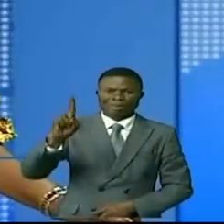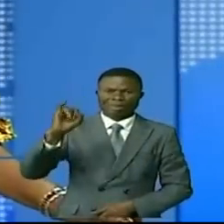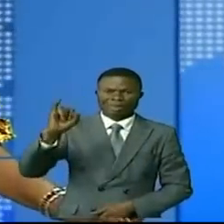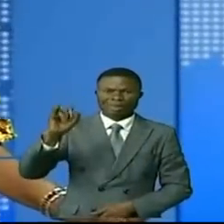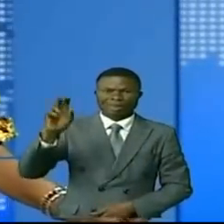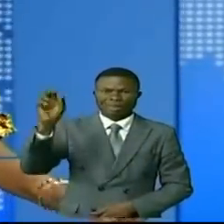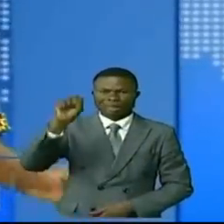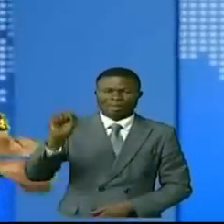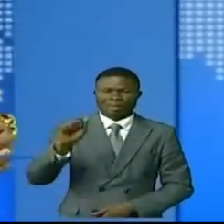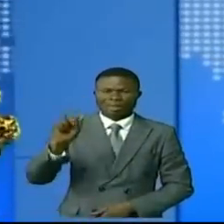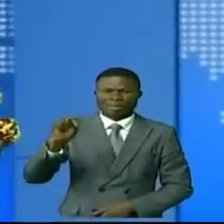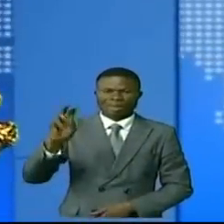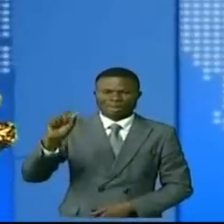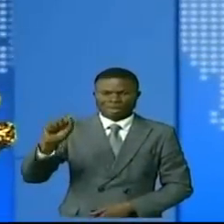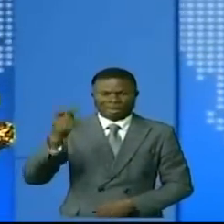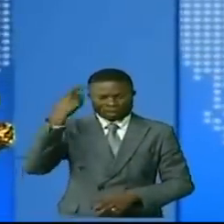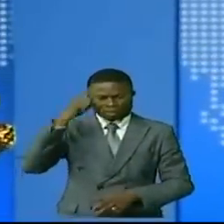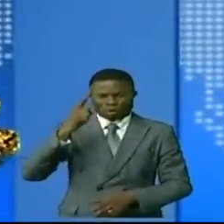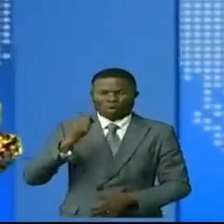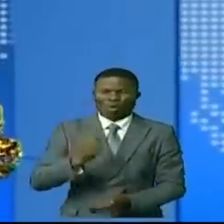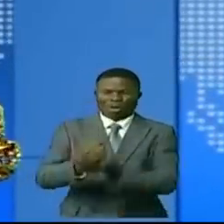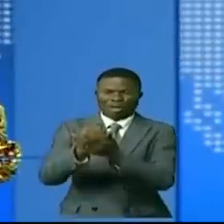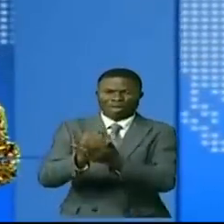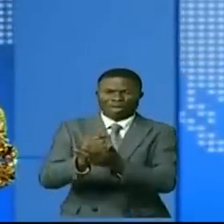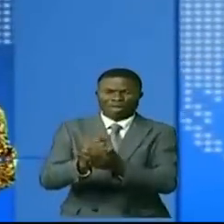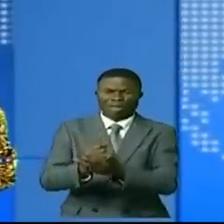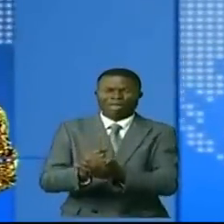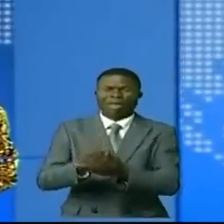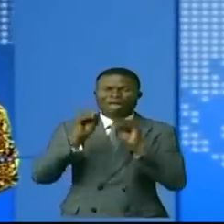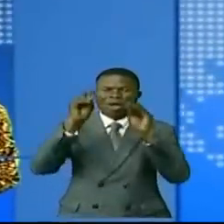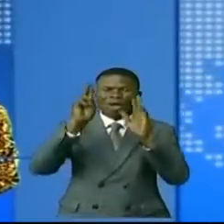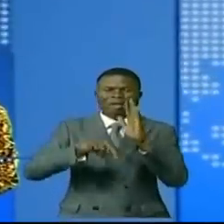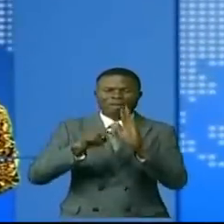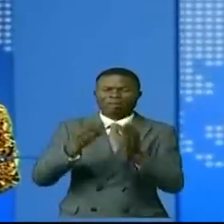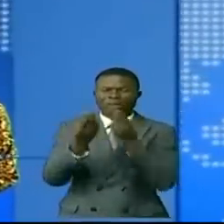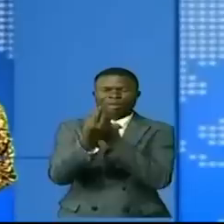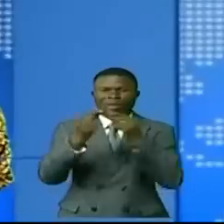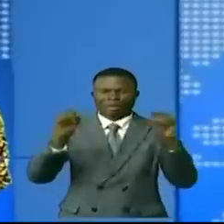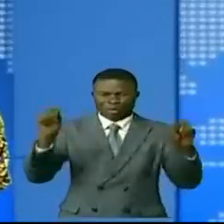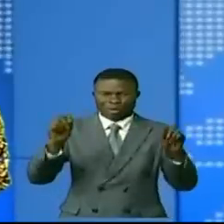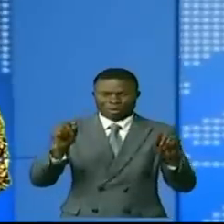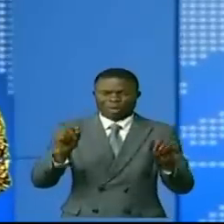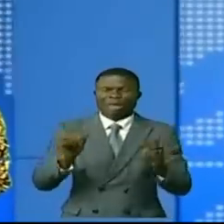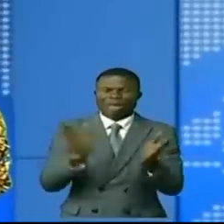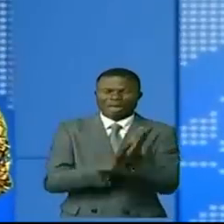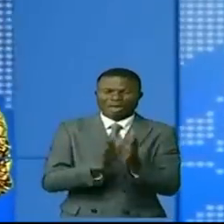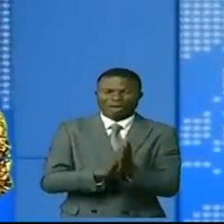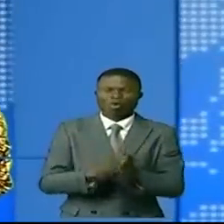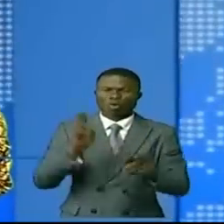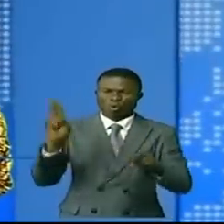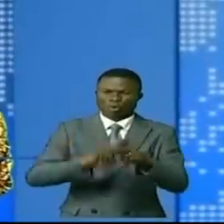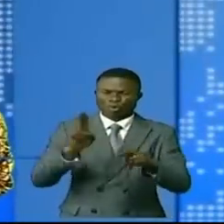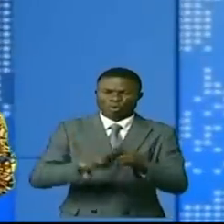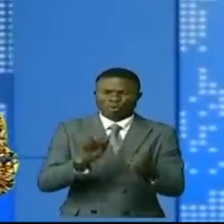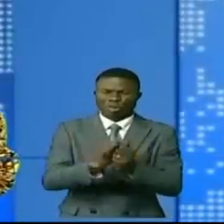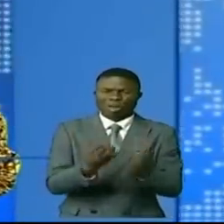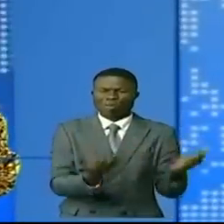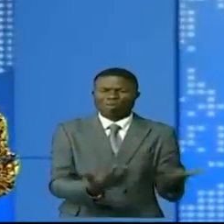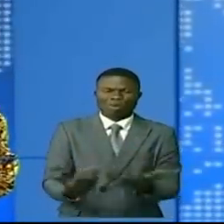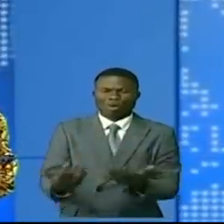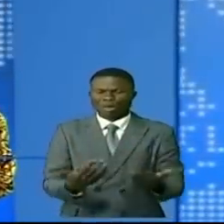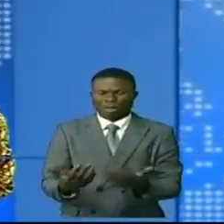mécanisme de suivi pour subvenir à la gratuité de l'enseignement et numériser les écoles du Grand Bandundu. Pour